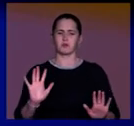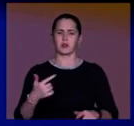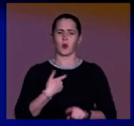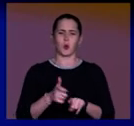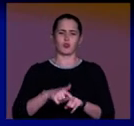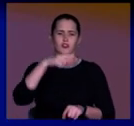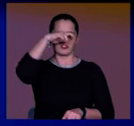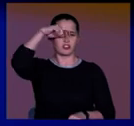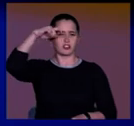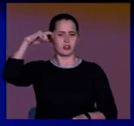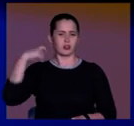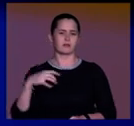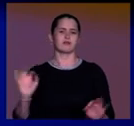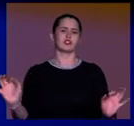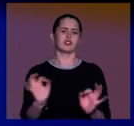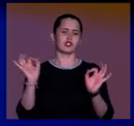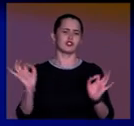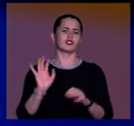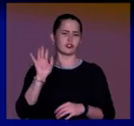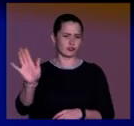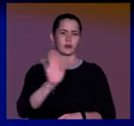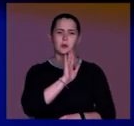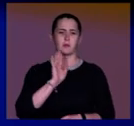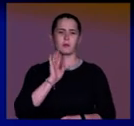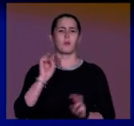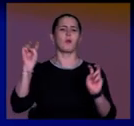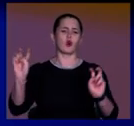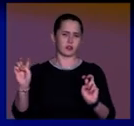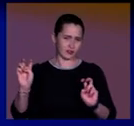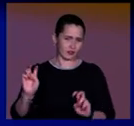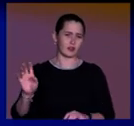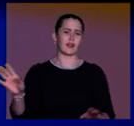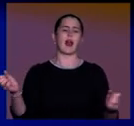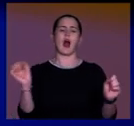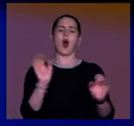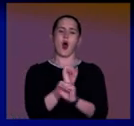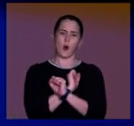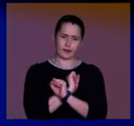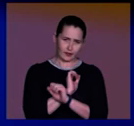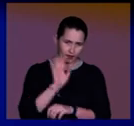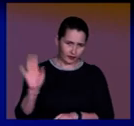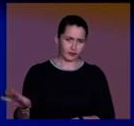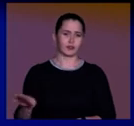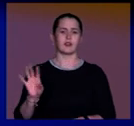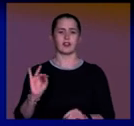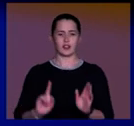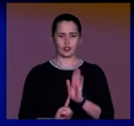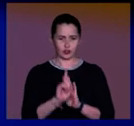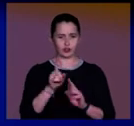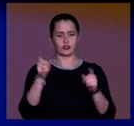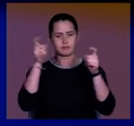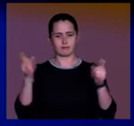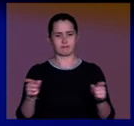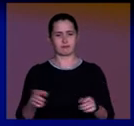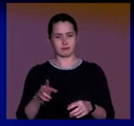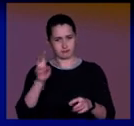это ничего сказала мама посиди отдохни немного и начинаешь спускаться